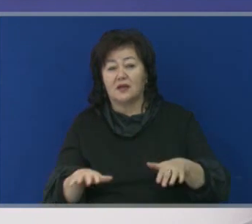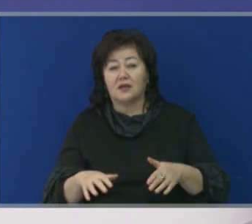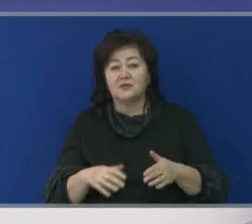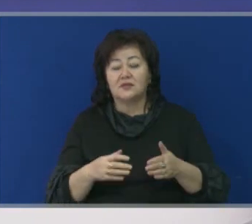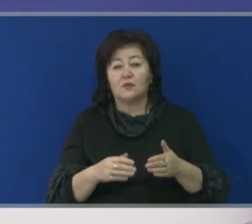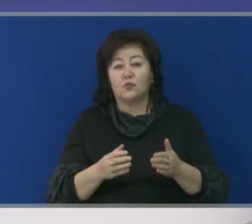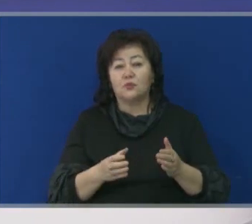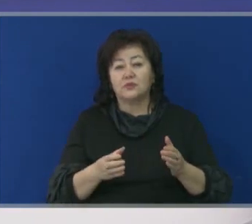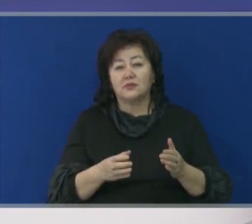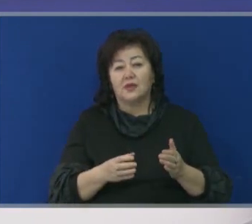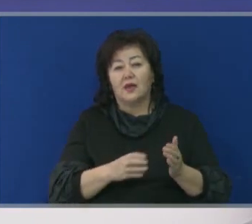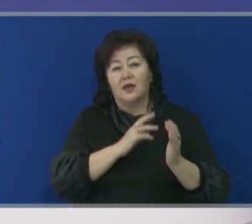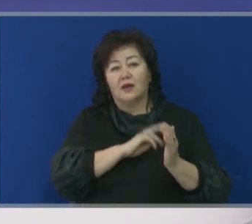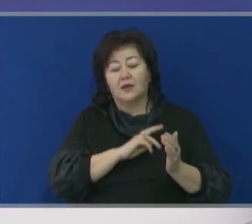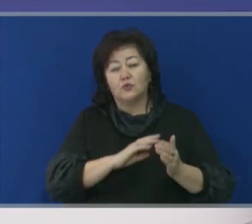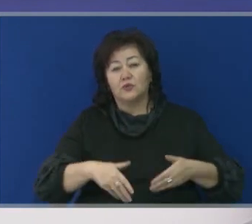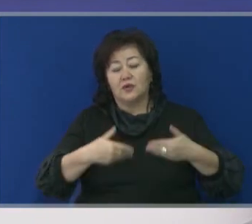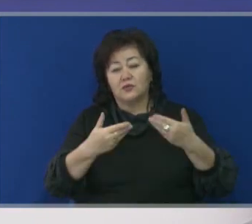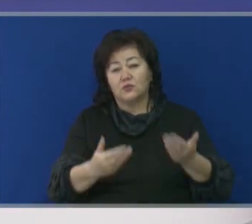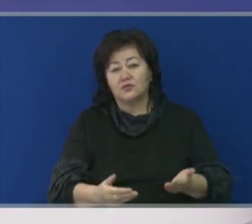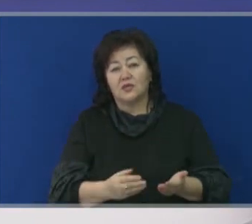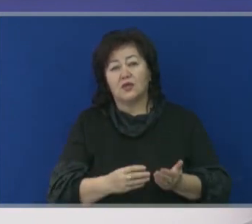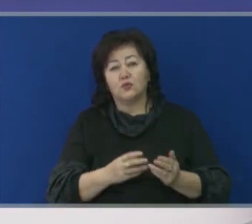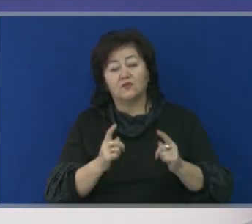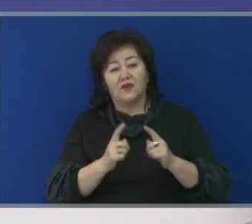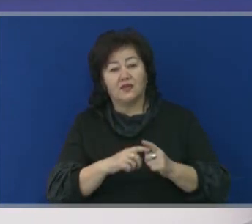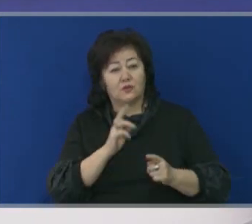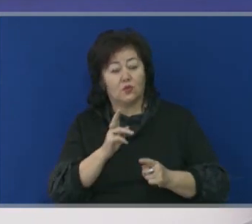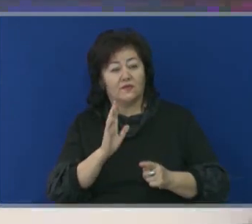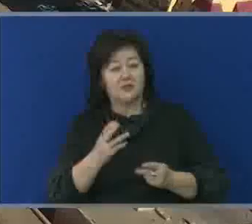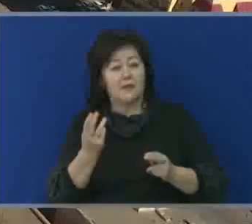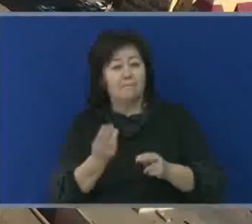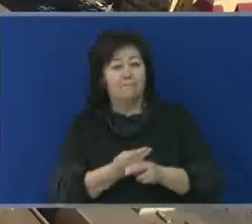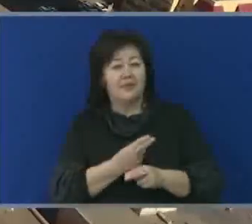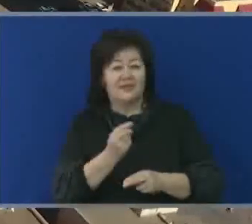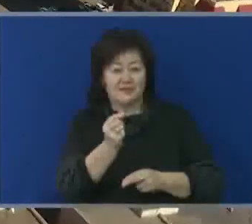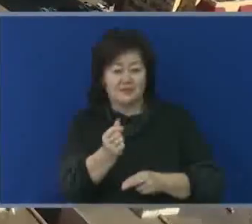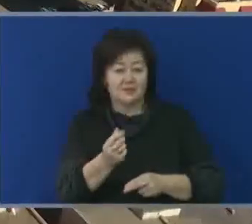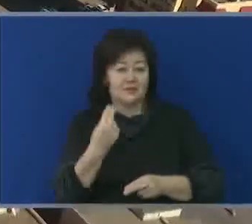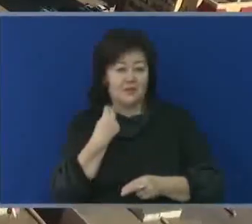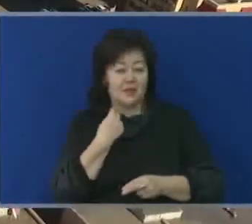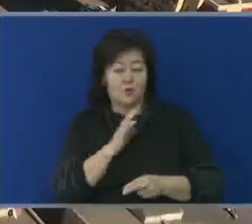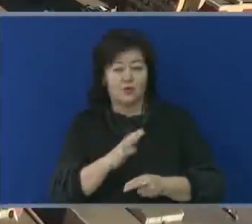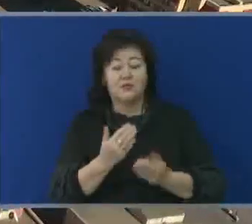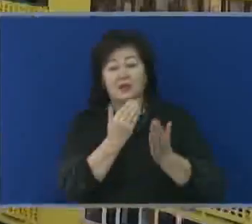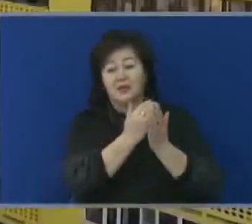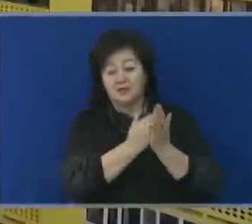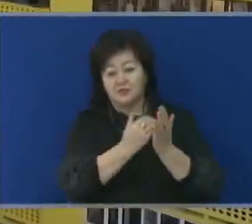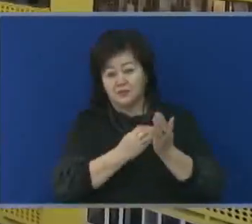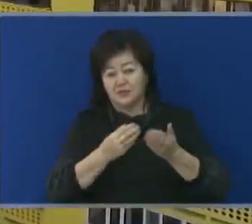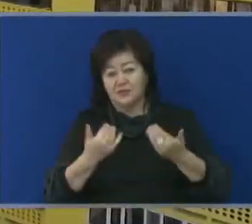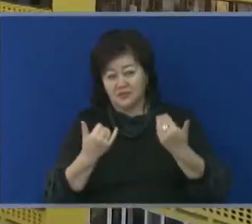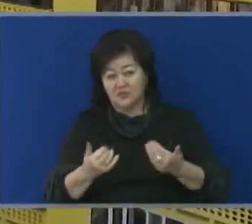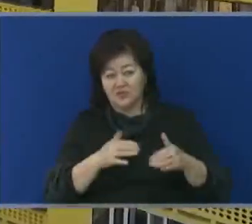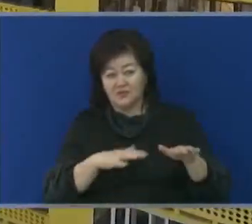выявлению физических лиц, сдающих квартиры в аренду без уплаты налогов в бюджет. Теперь участковые инспекторы составляют список незаконных арендодаторов